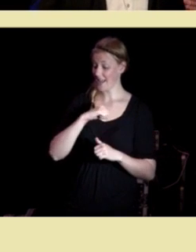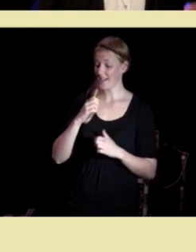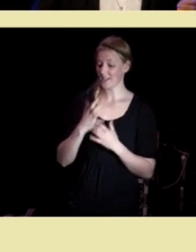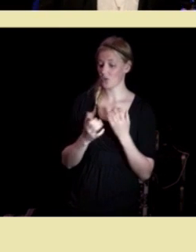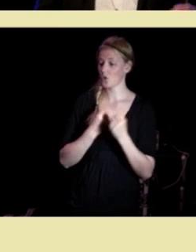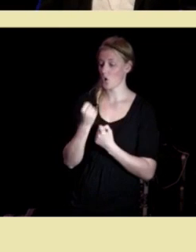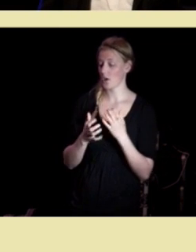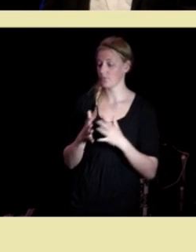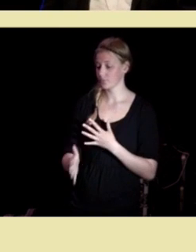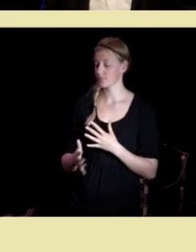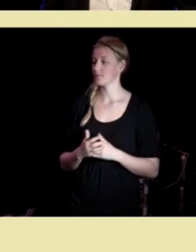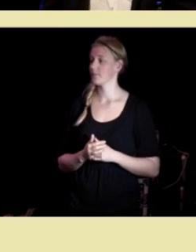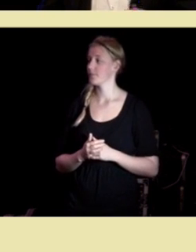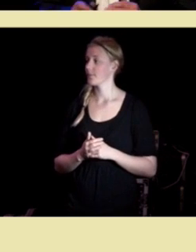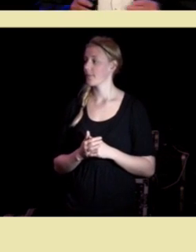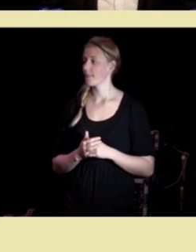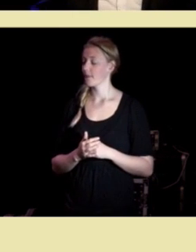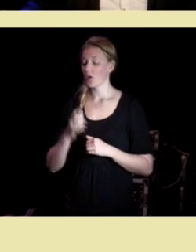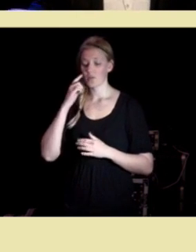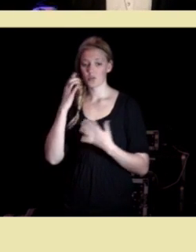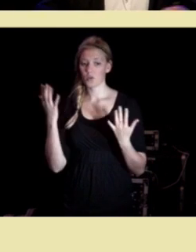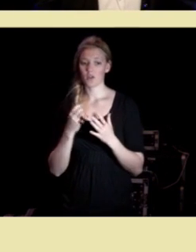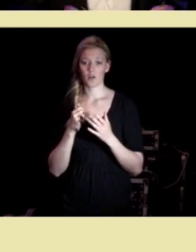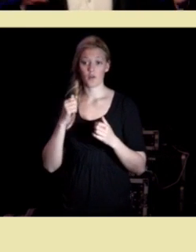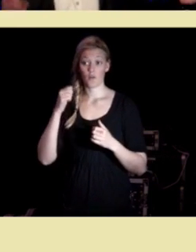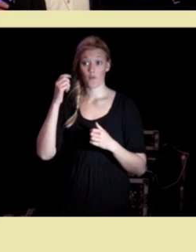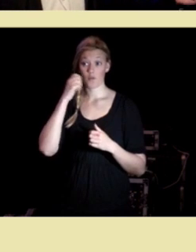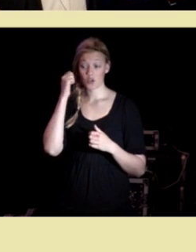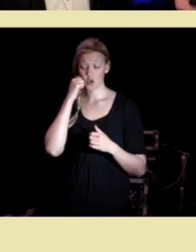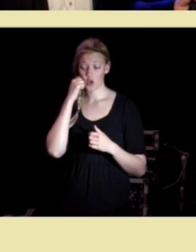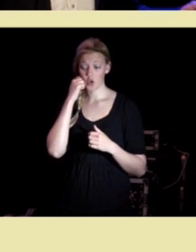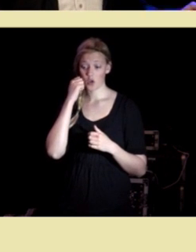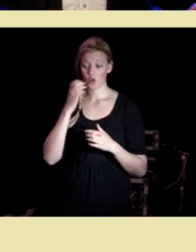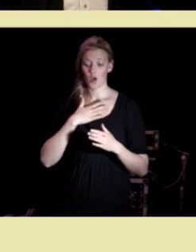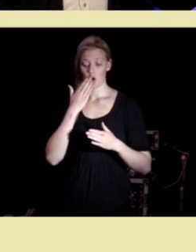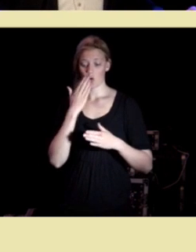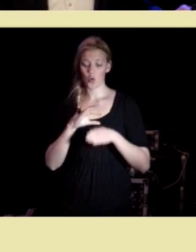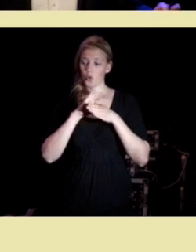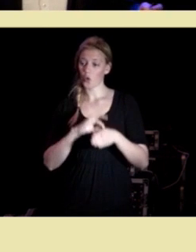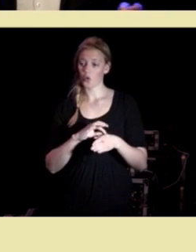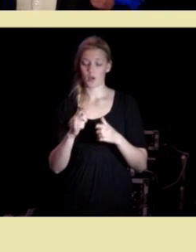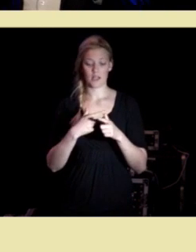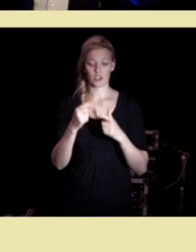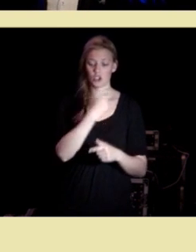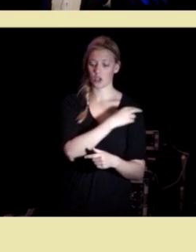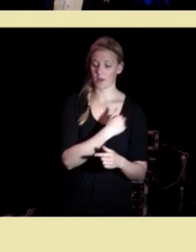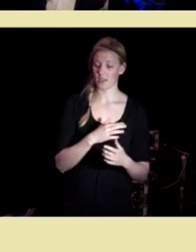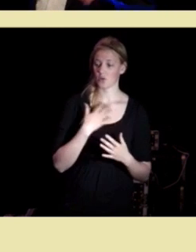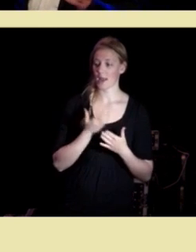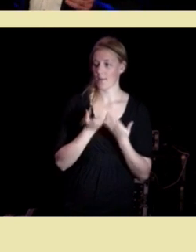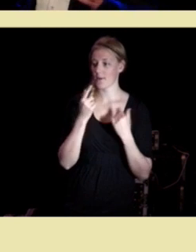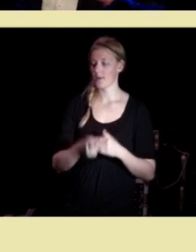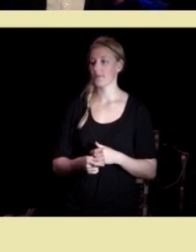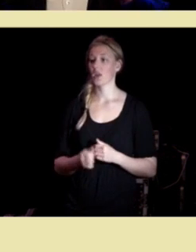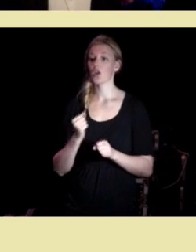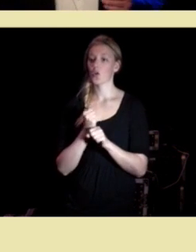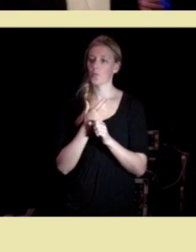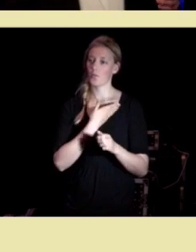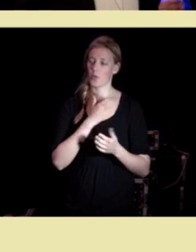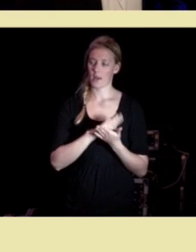som har skjønt hva 100% ansvar går ut på. Hvis du ikke har skjønt det, så skal du heller være god doktor eller sykepleier, synes jeg. Men det jobber vi mye